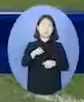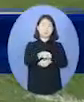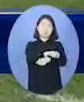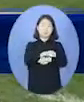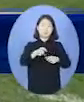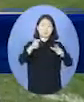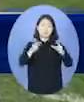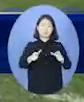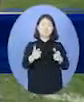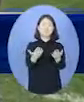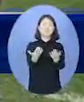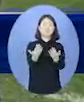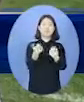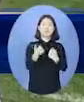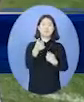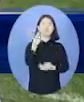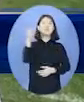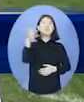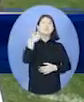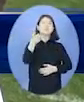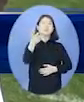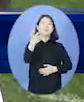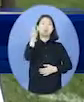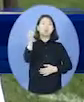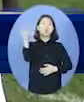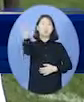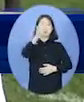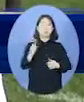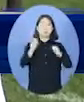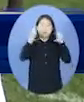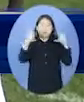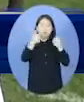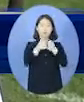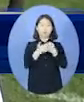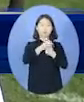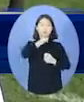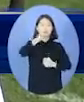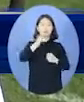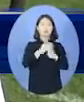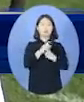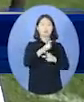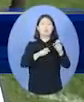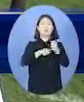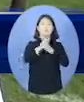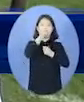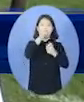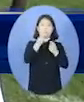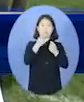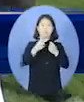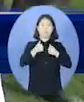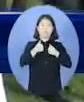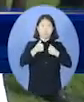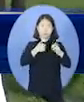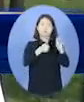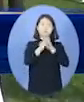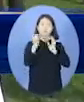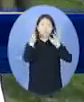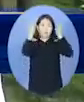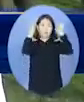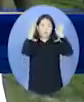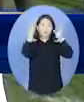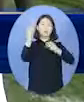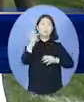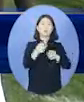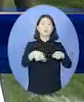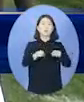아주 자랑스럽습니다. 특히 지역에서 개최된 제97회 전국체육대회에서 이룬 쾌거라 더욱 의미 있는 것 같습니다. 열심히